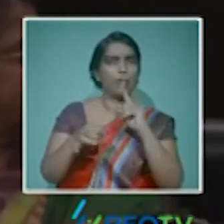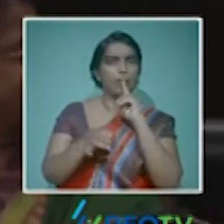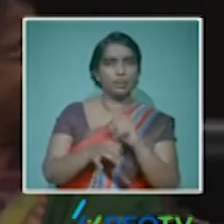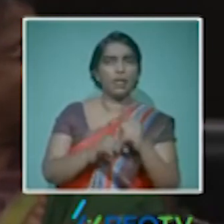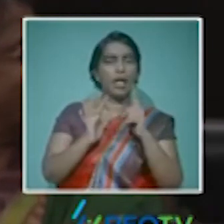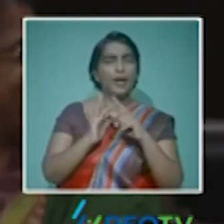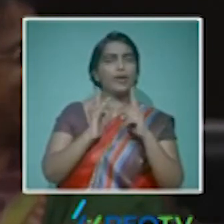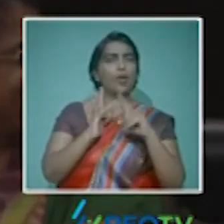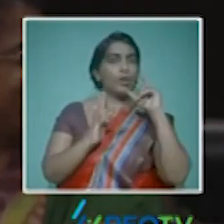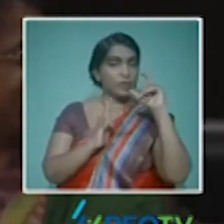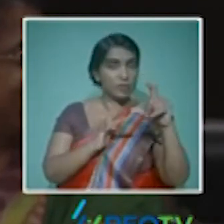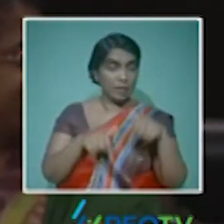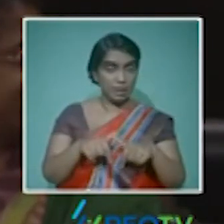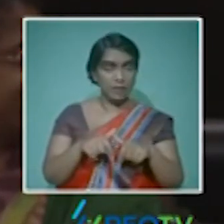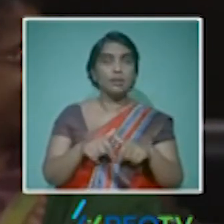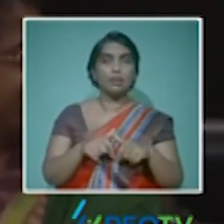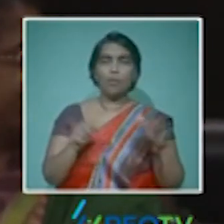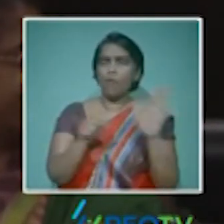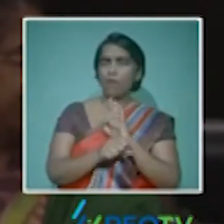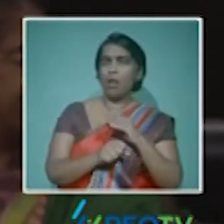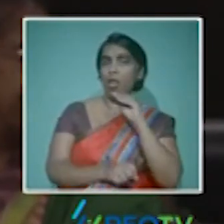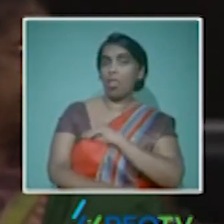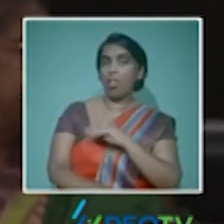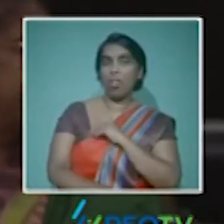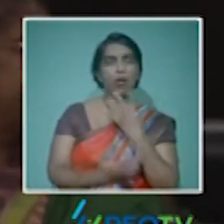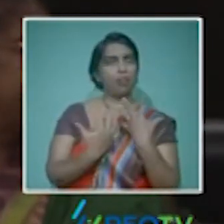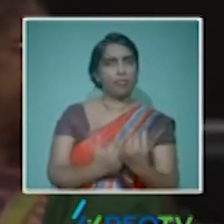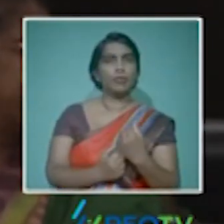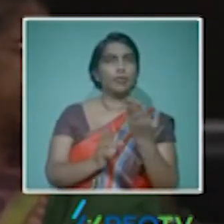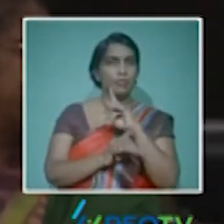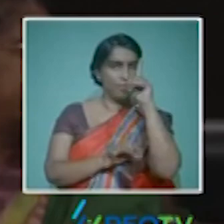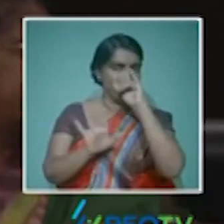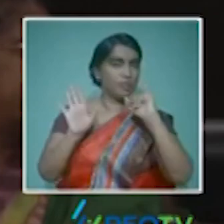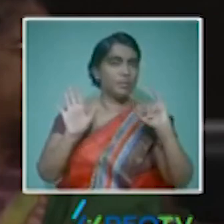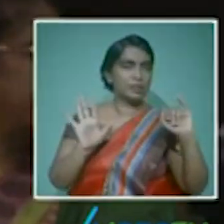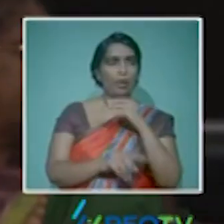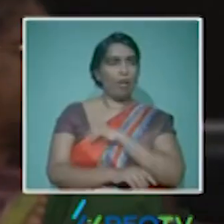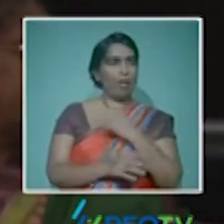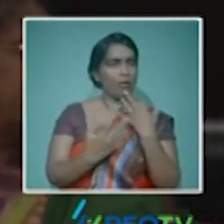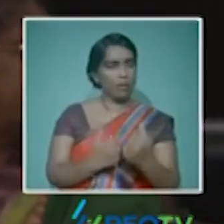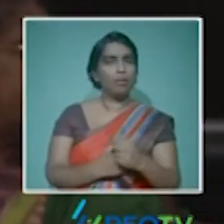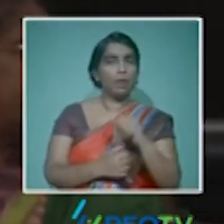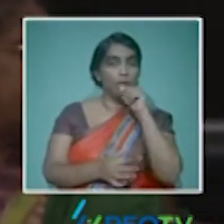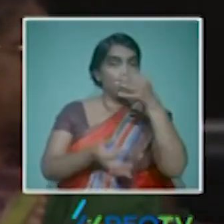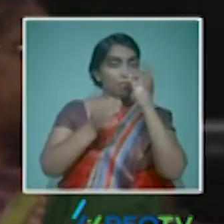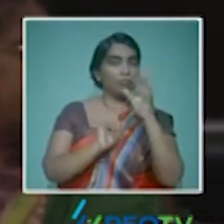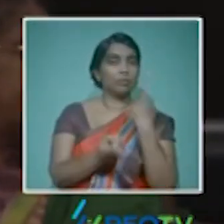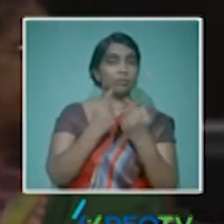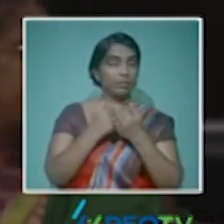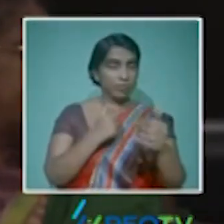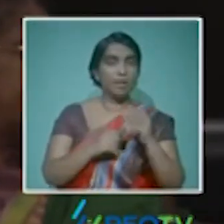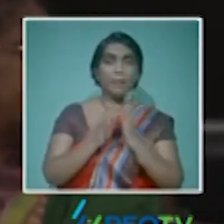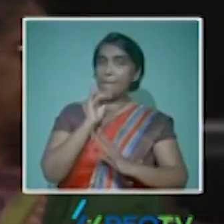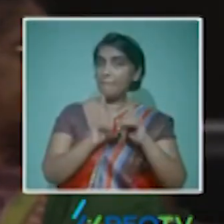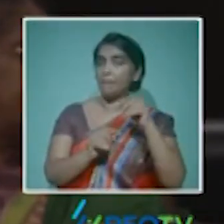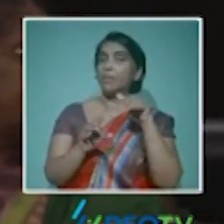පිළිගන්නවා IOC සමාගම දැන් වෙනකොට සුද්ධ ලාභයක් උපයලා තියෙනවා පෞගිය මාස 6 7 අවුරුද්දක් තුල හරි නියාමන ක්‍රමයක් තිබුණා නම්